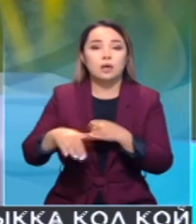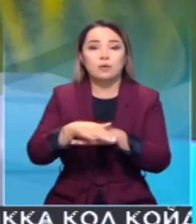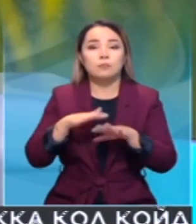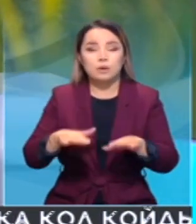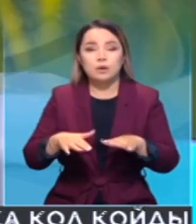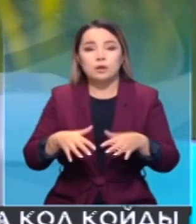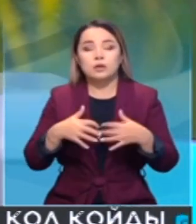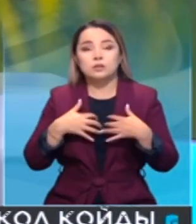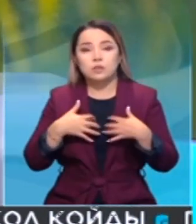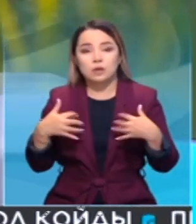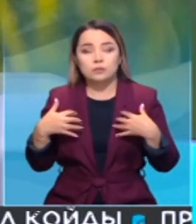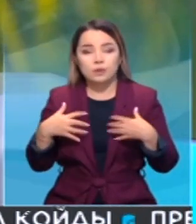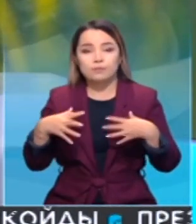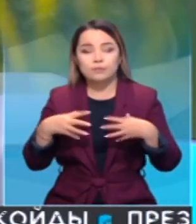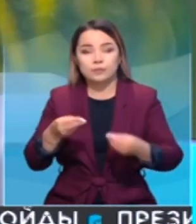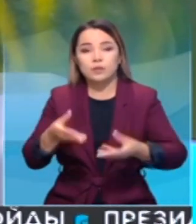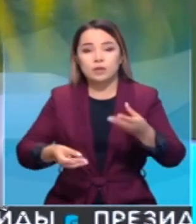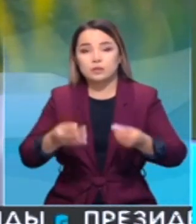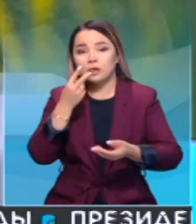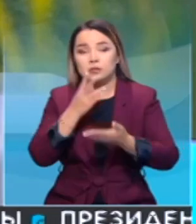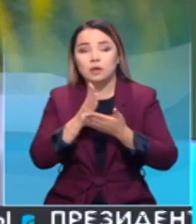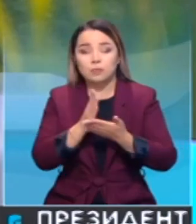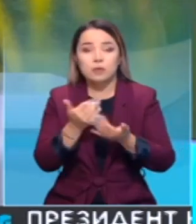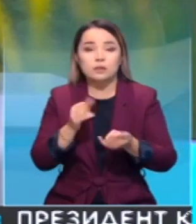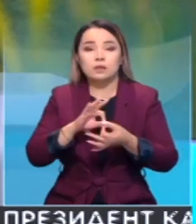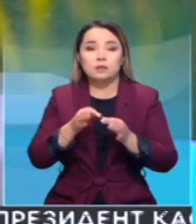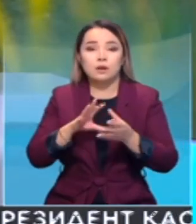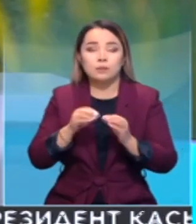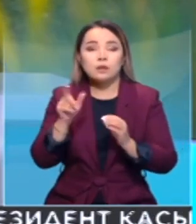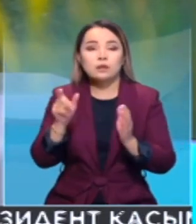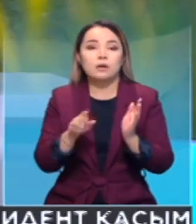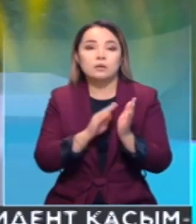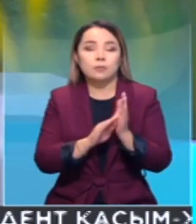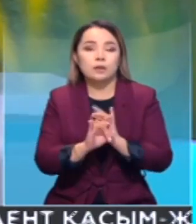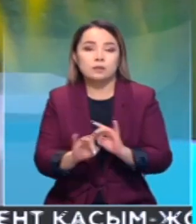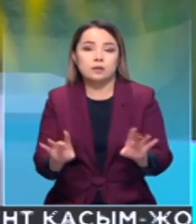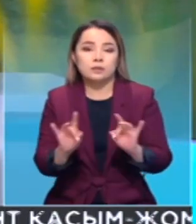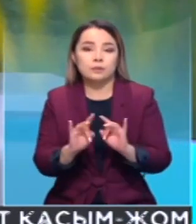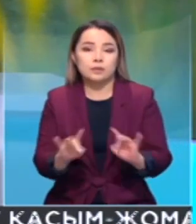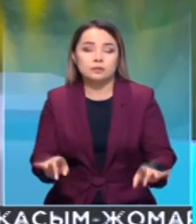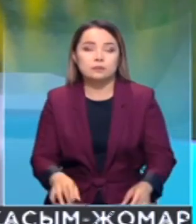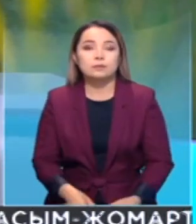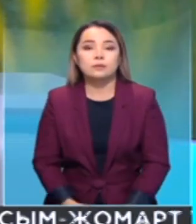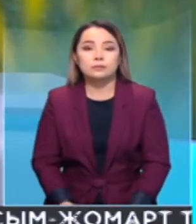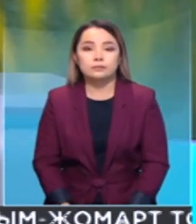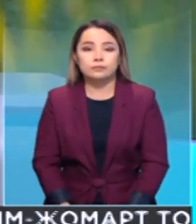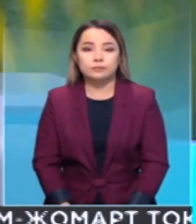түз жануары отап таптап тастаған. Әріптесім Ардақ Мұратқызы Шалғайдағы шаруалармен тілдесіп келді.